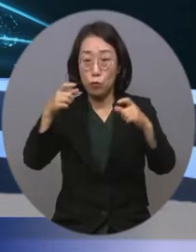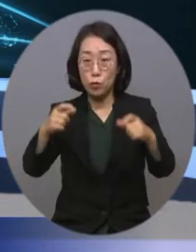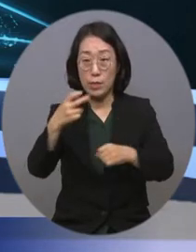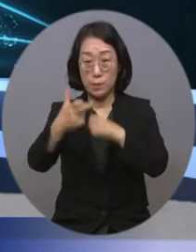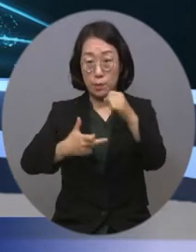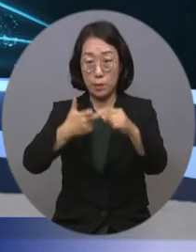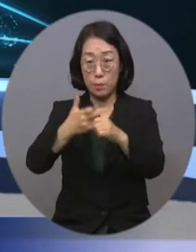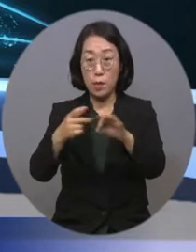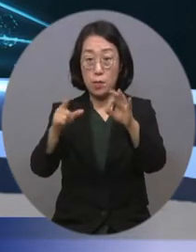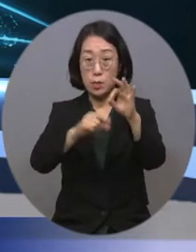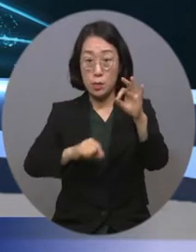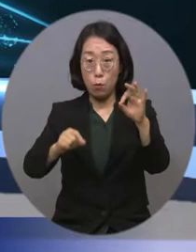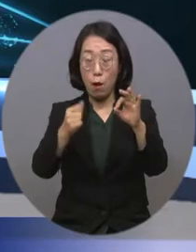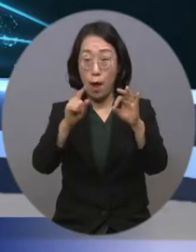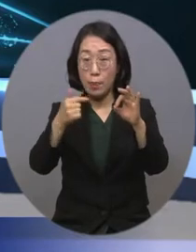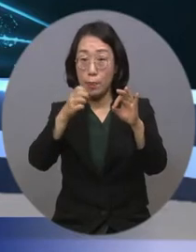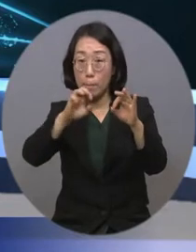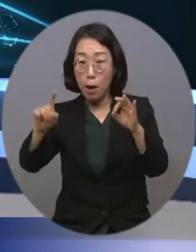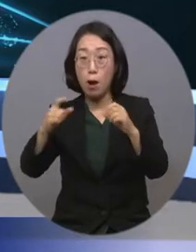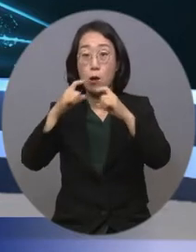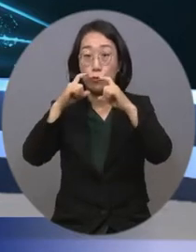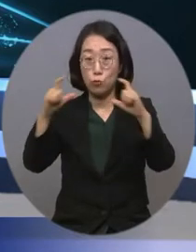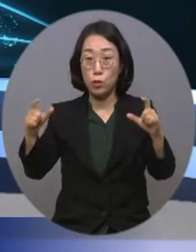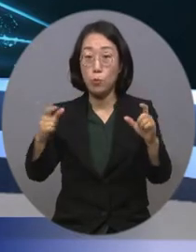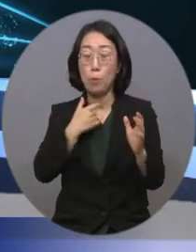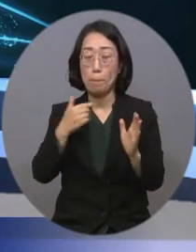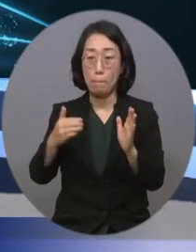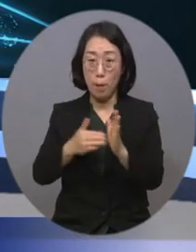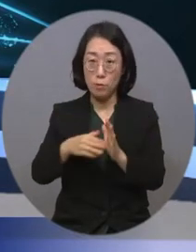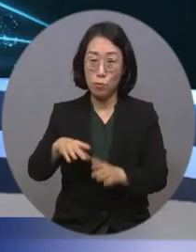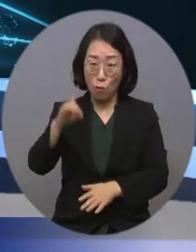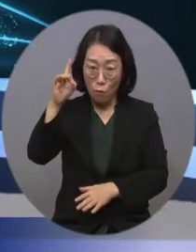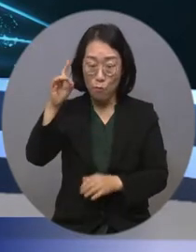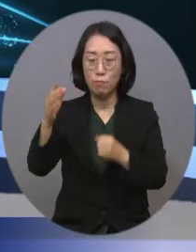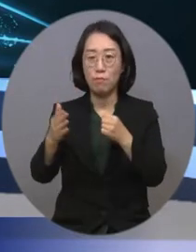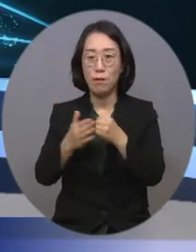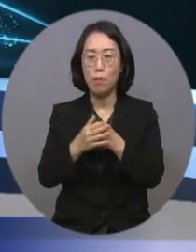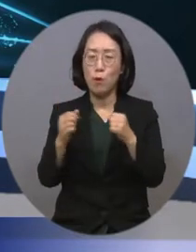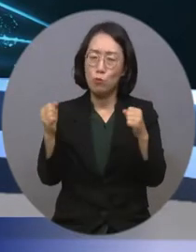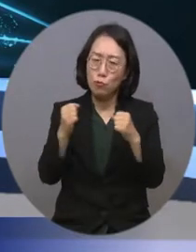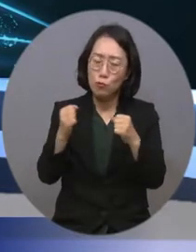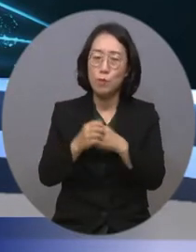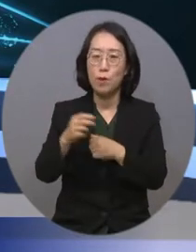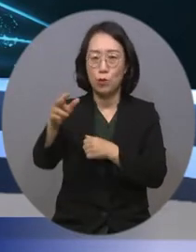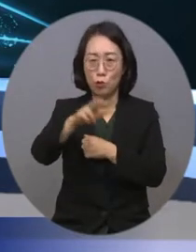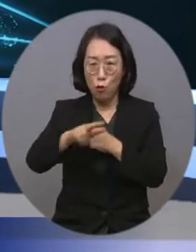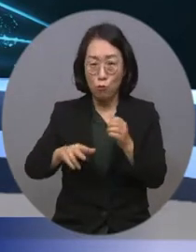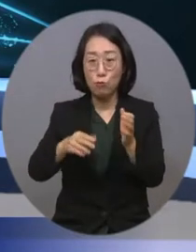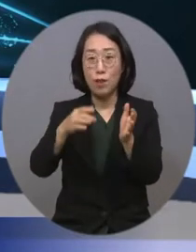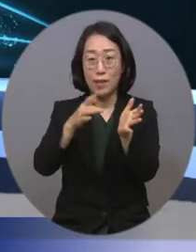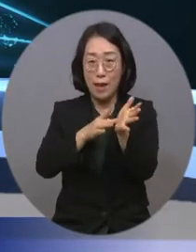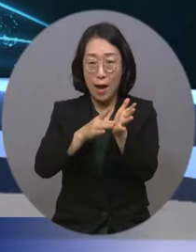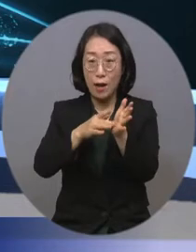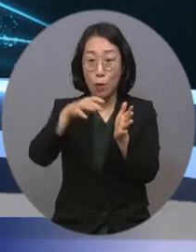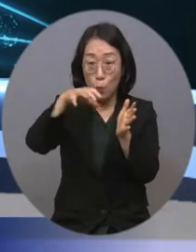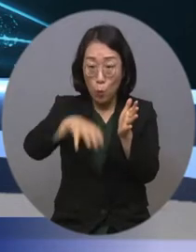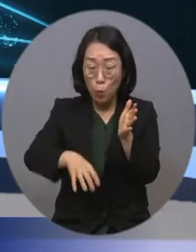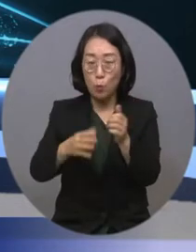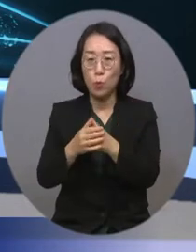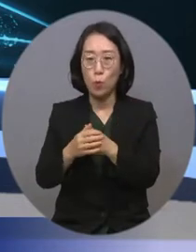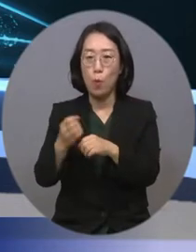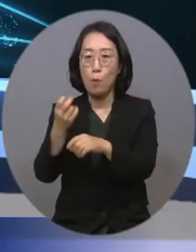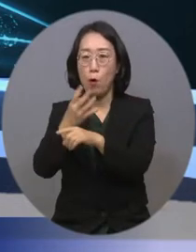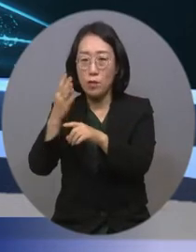17년 만에 10월 한파주의보까지 발령됐는데요. 때 아닌 추위로 전국 약국과 편의점에서